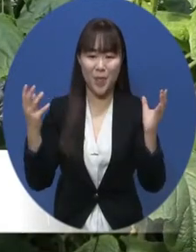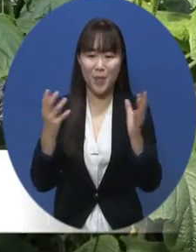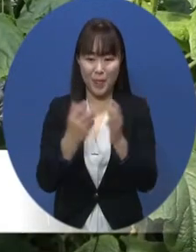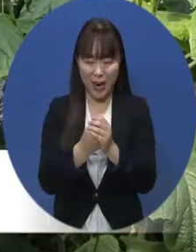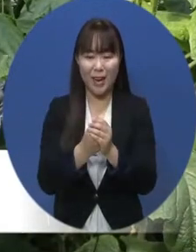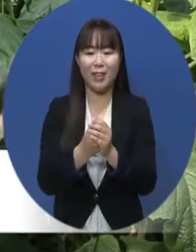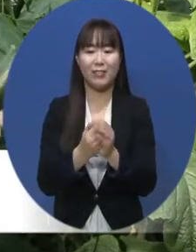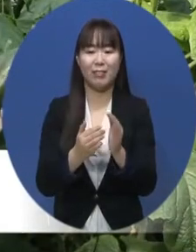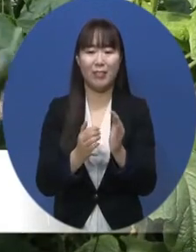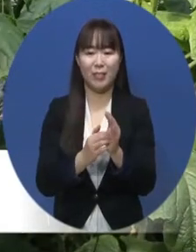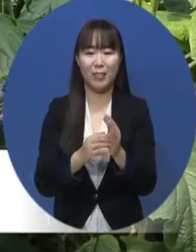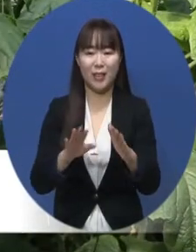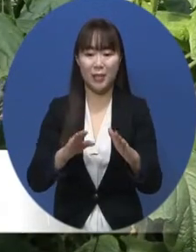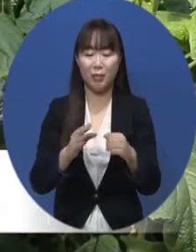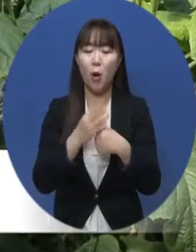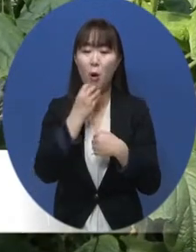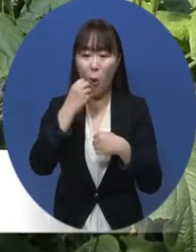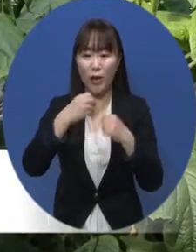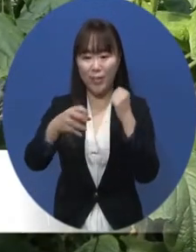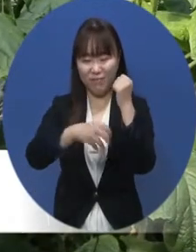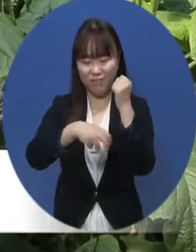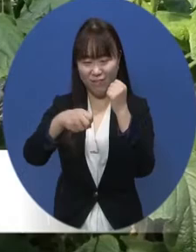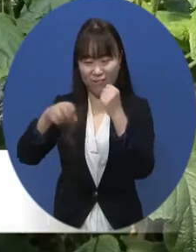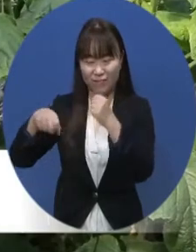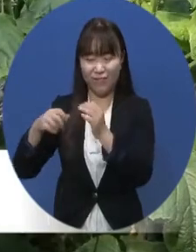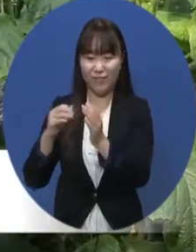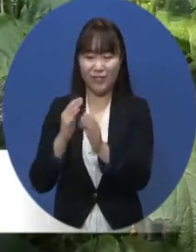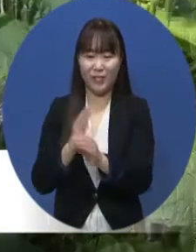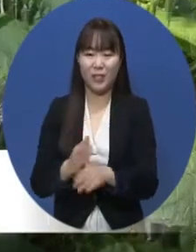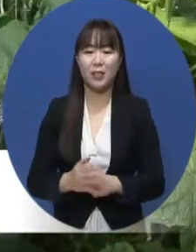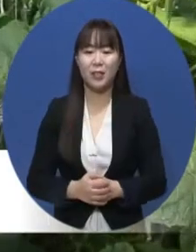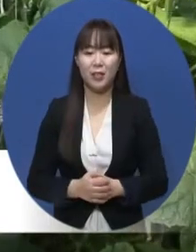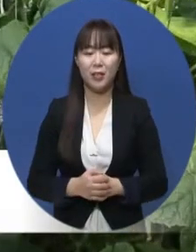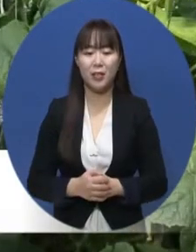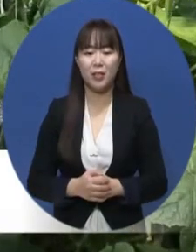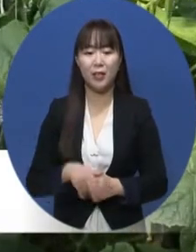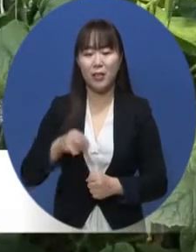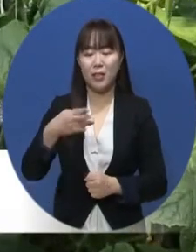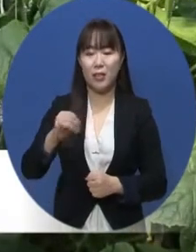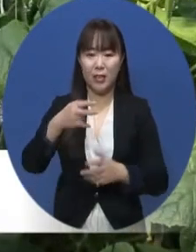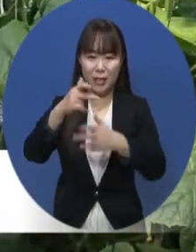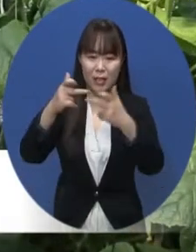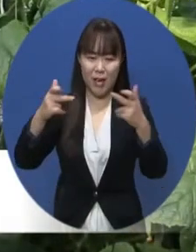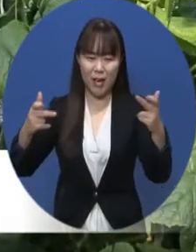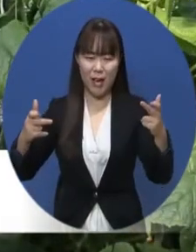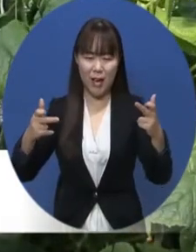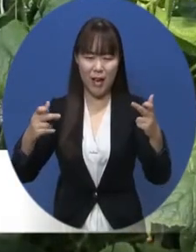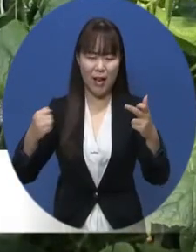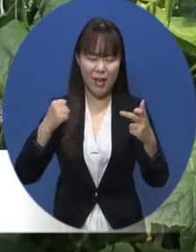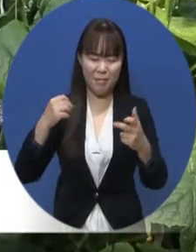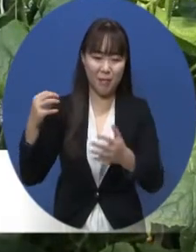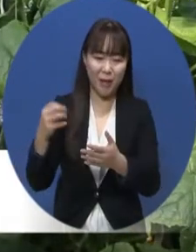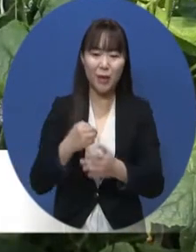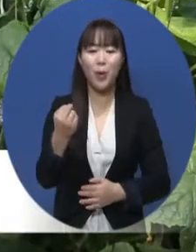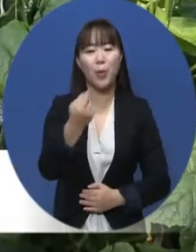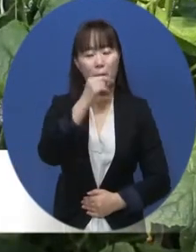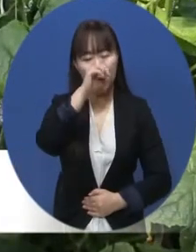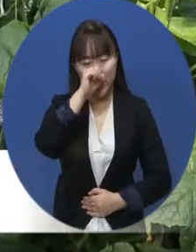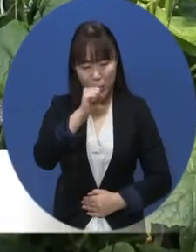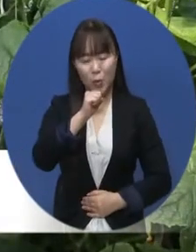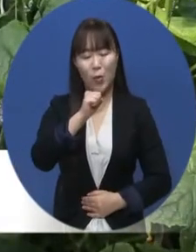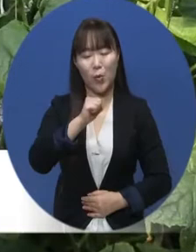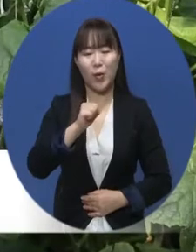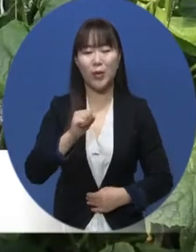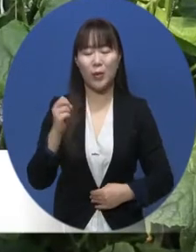해가지고 저희들이 지방 수학을 하고 있습니다 지상 편지를 받았어요 같은 공기도 좋고